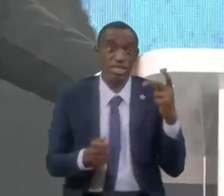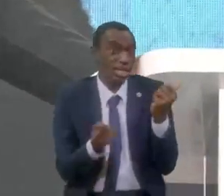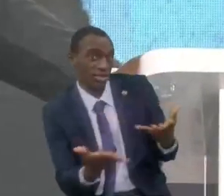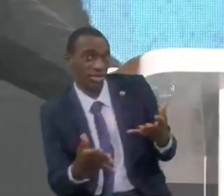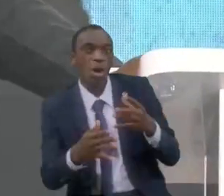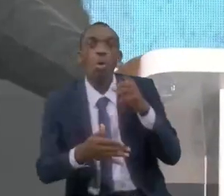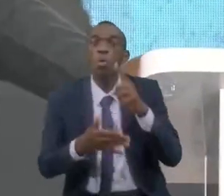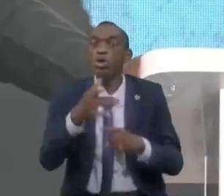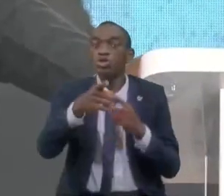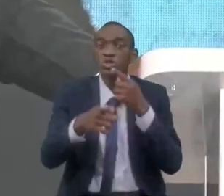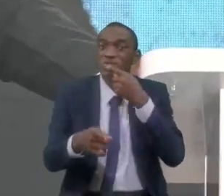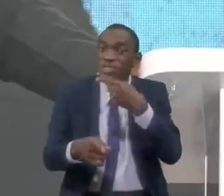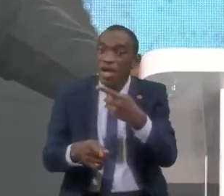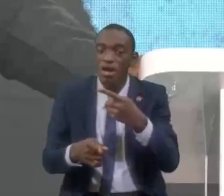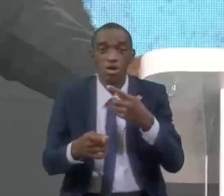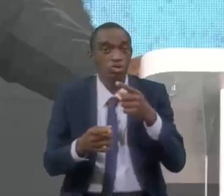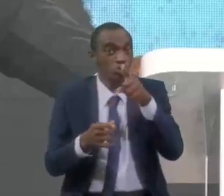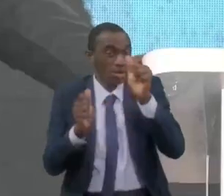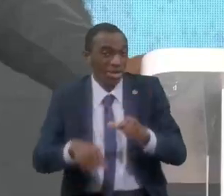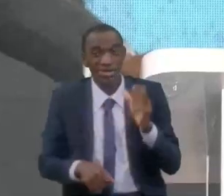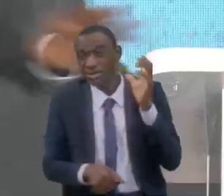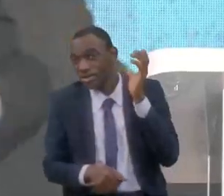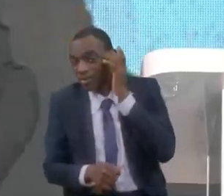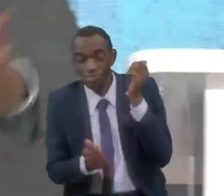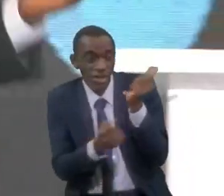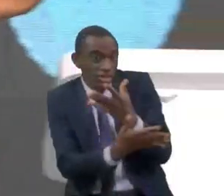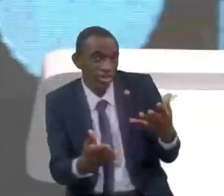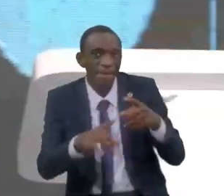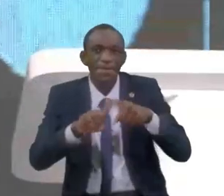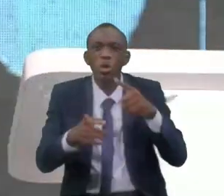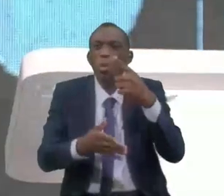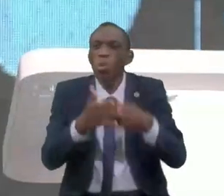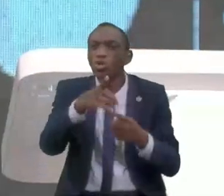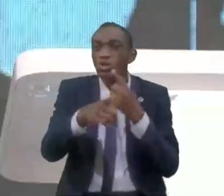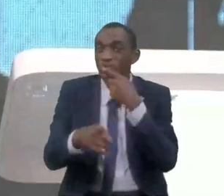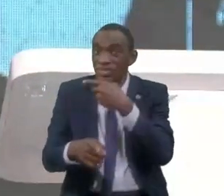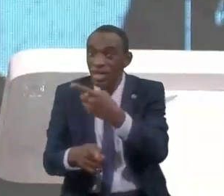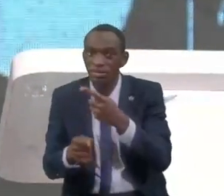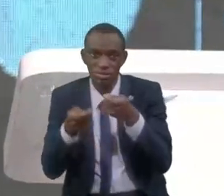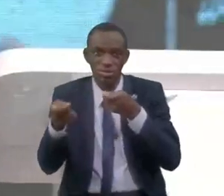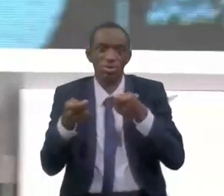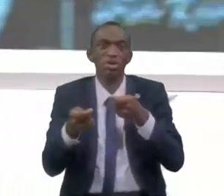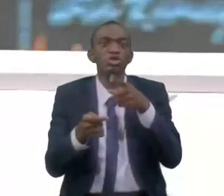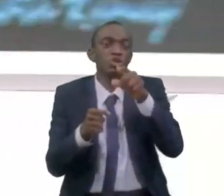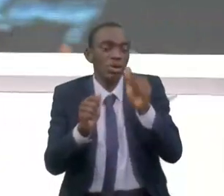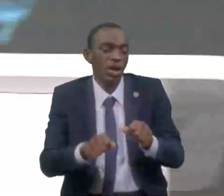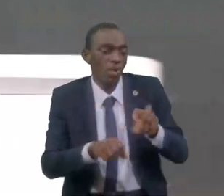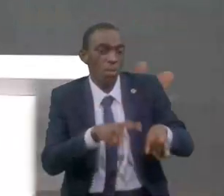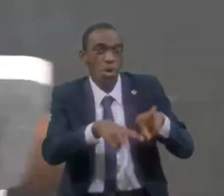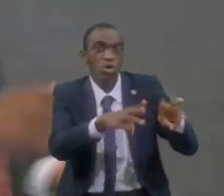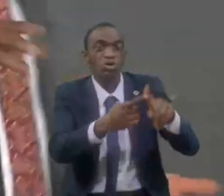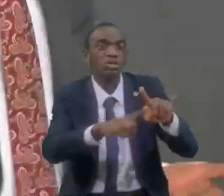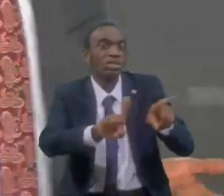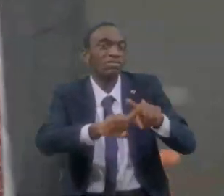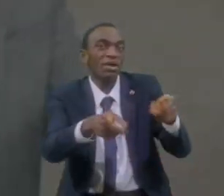dis. Tu peux entendre tout ce que tu dis. Tu peux aller à plusieurs endroits. Ce que tu